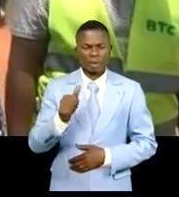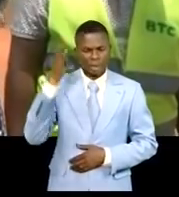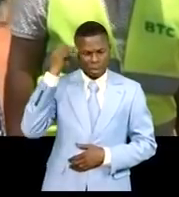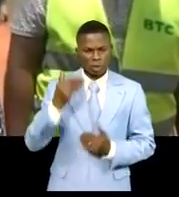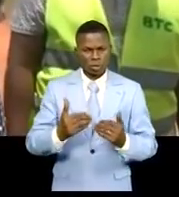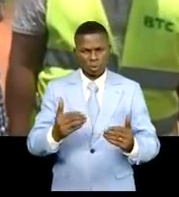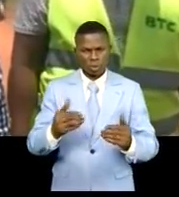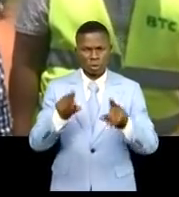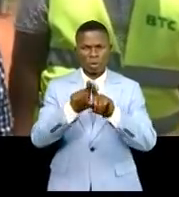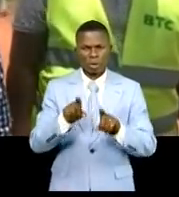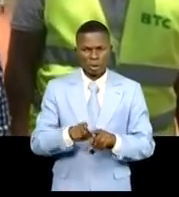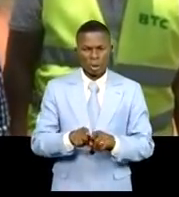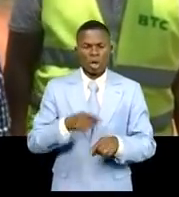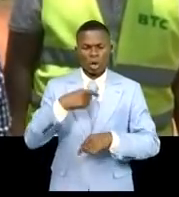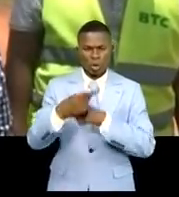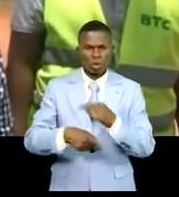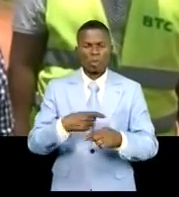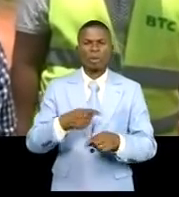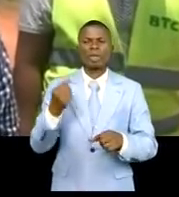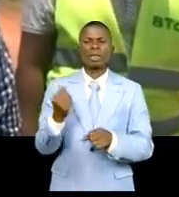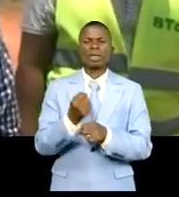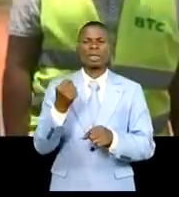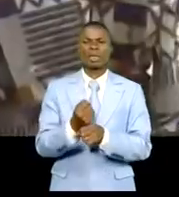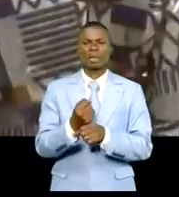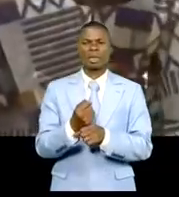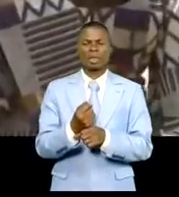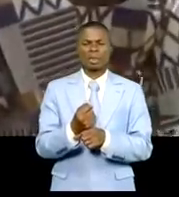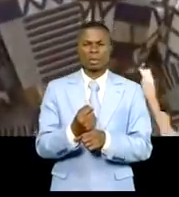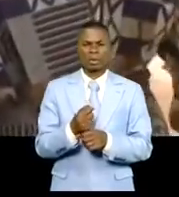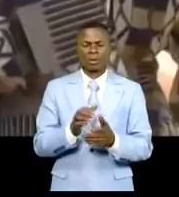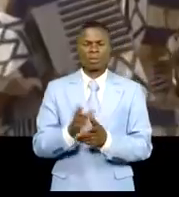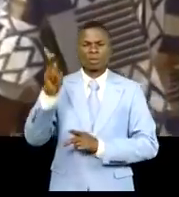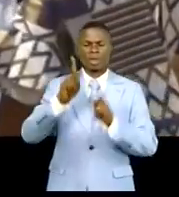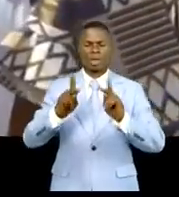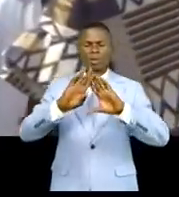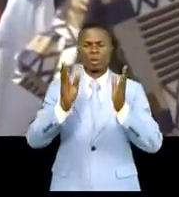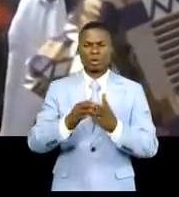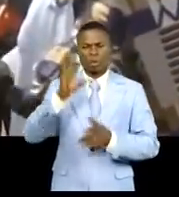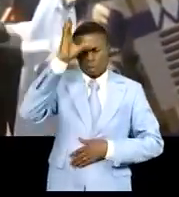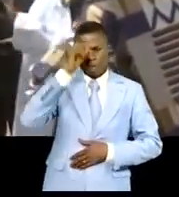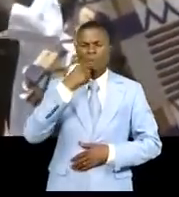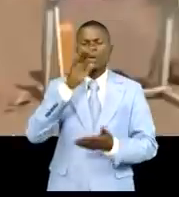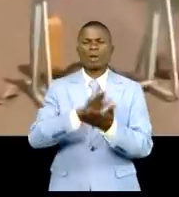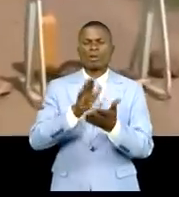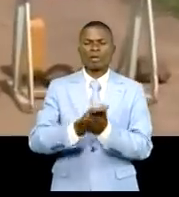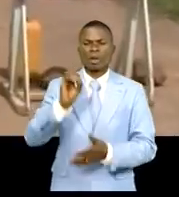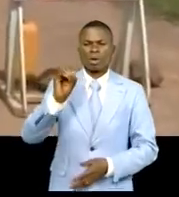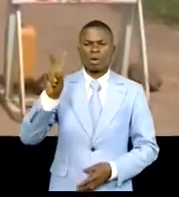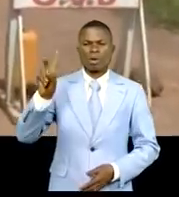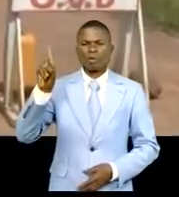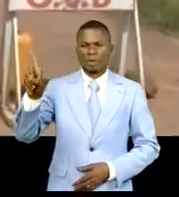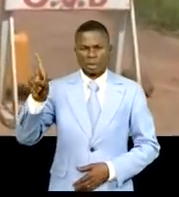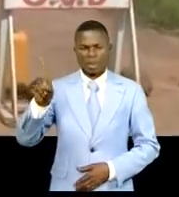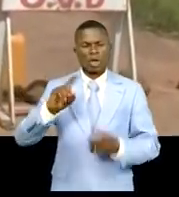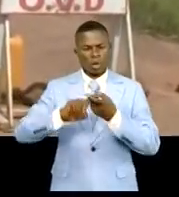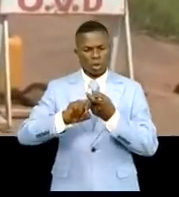2021, comment il peut encore relancer les activités dans la ville. La population de Bandundu félicite l'OVD et reste confiante que